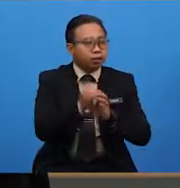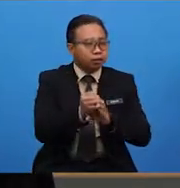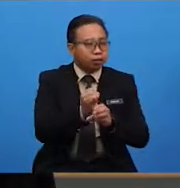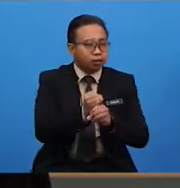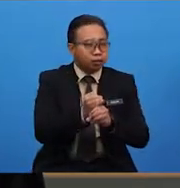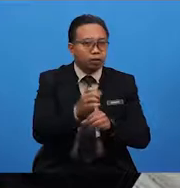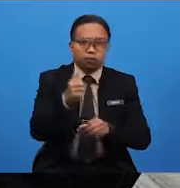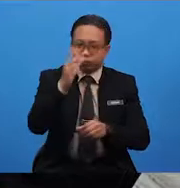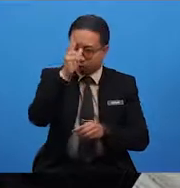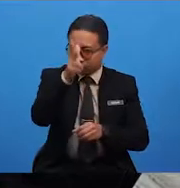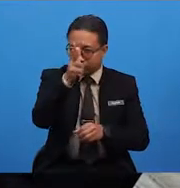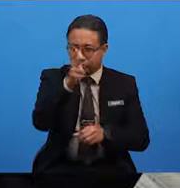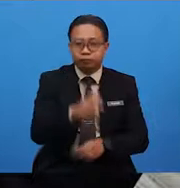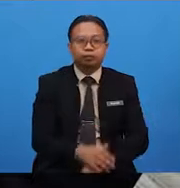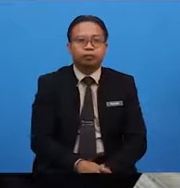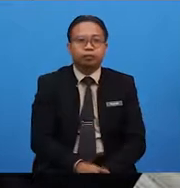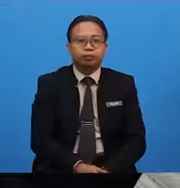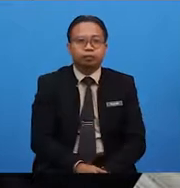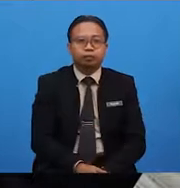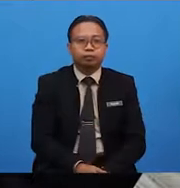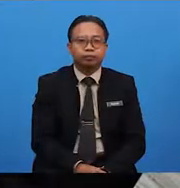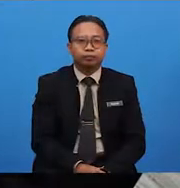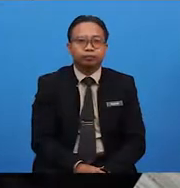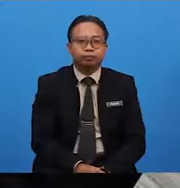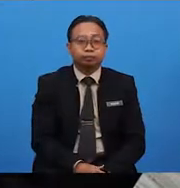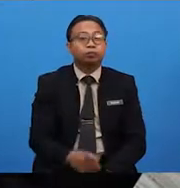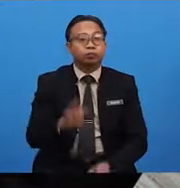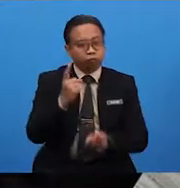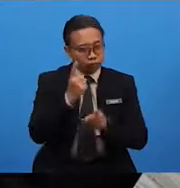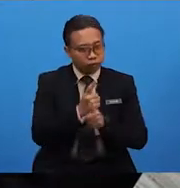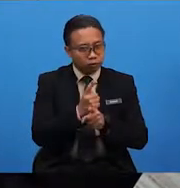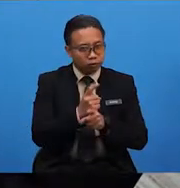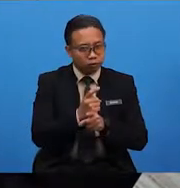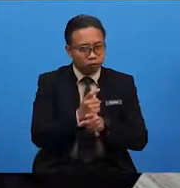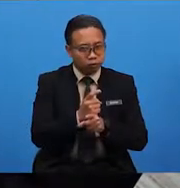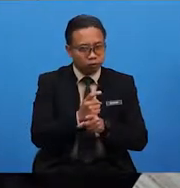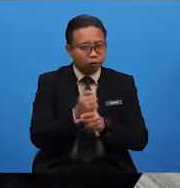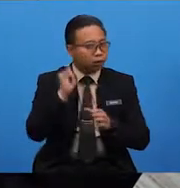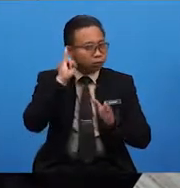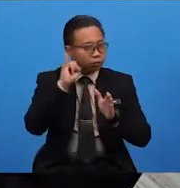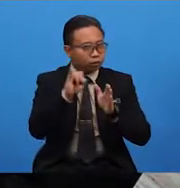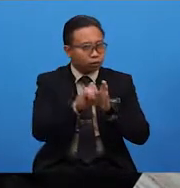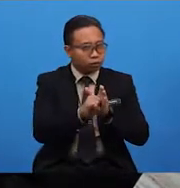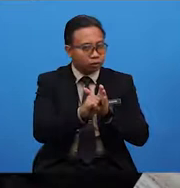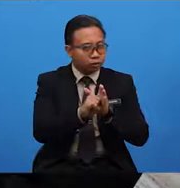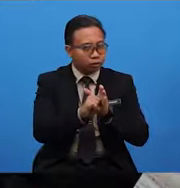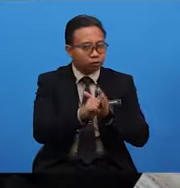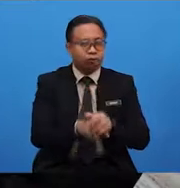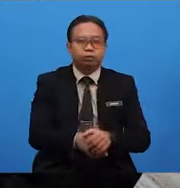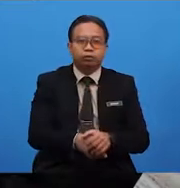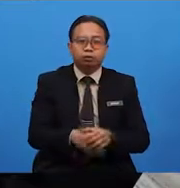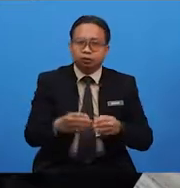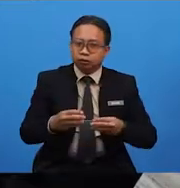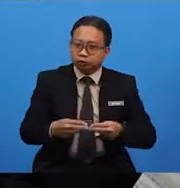kreatif hai oh begitu rupanya ilustrasi berperanan